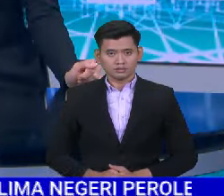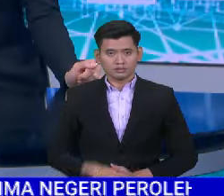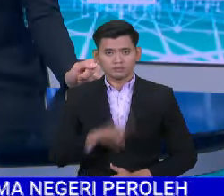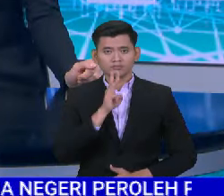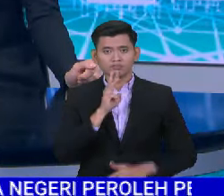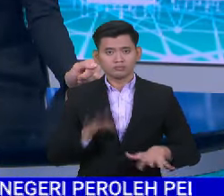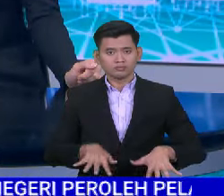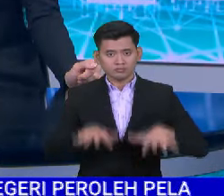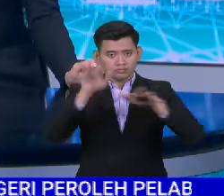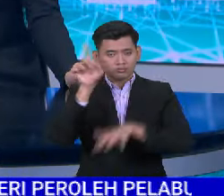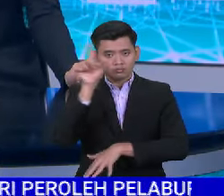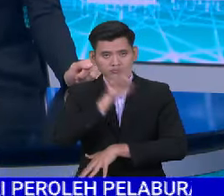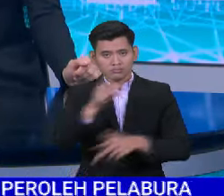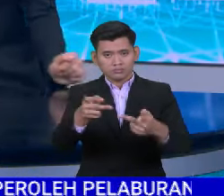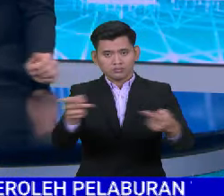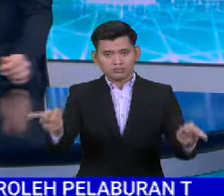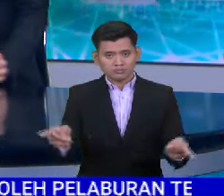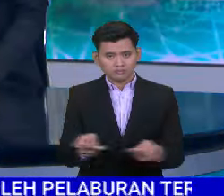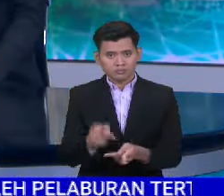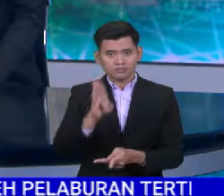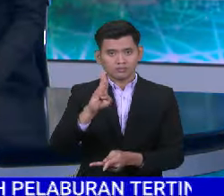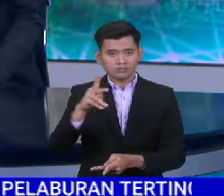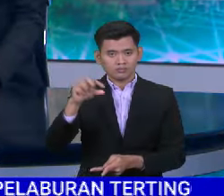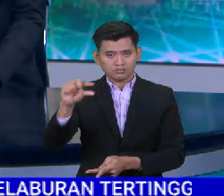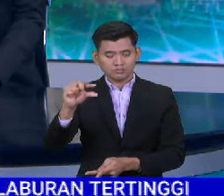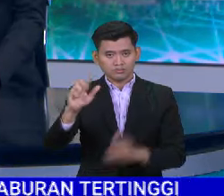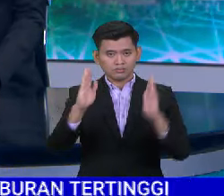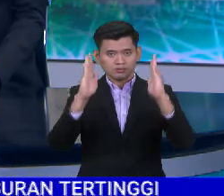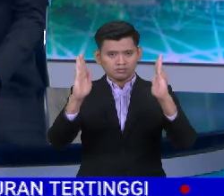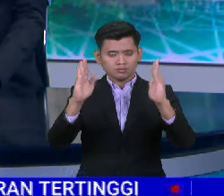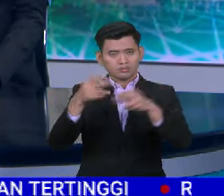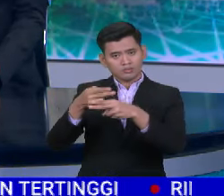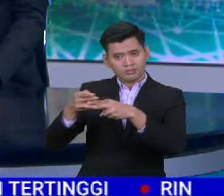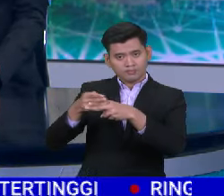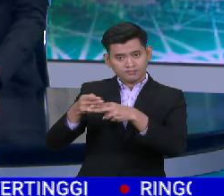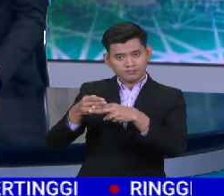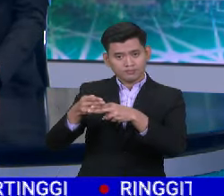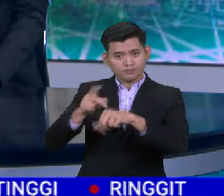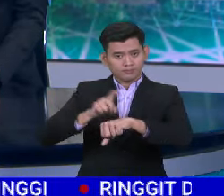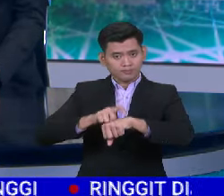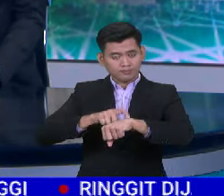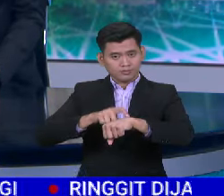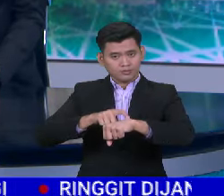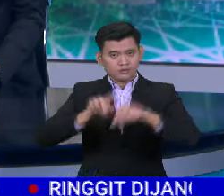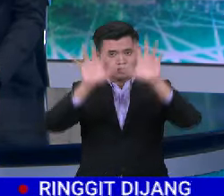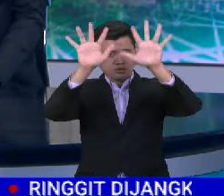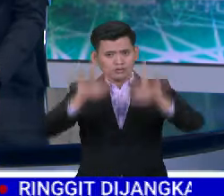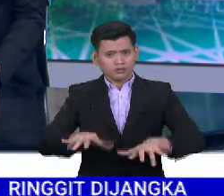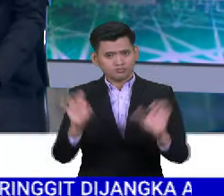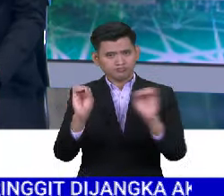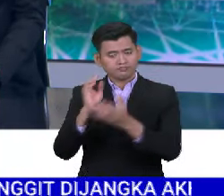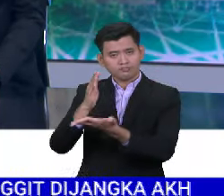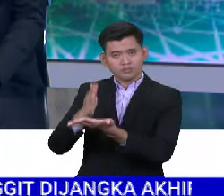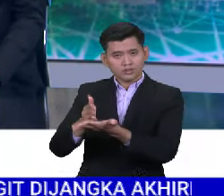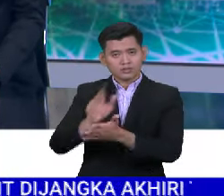Banjir terburuk dalam sejarah kawasan itu dan berlaku dalam tempoh yang amat singkat. Jelas penduduk, hujan tanpa henti